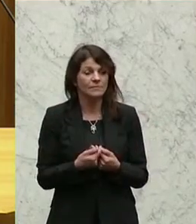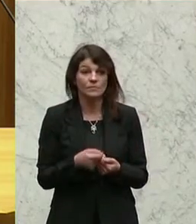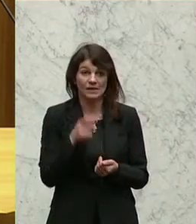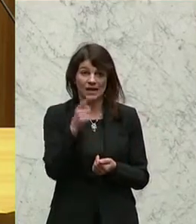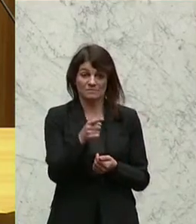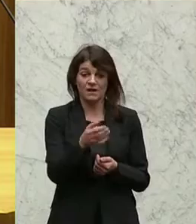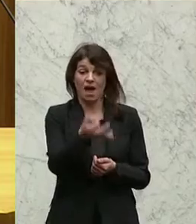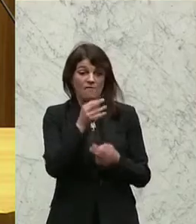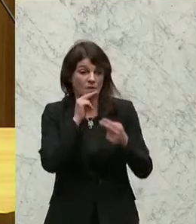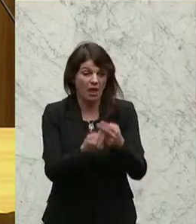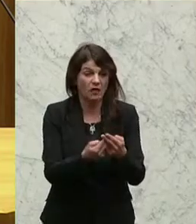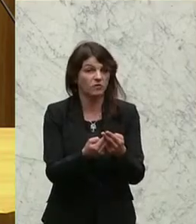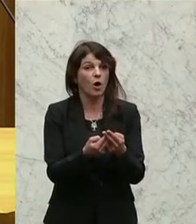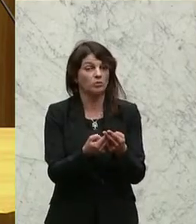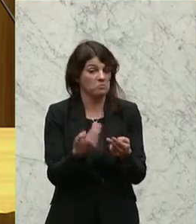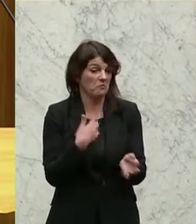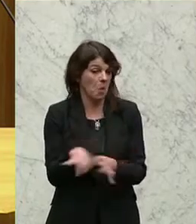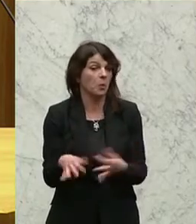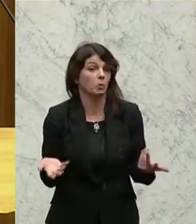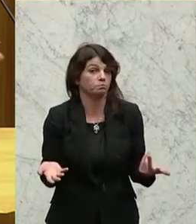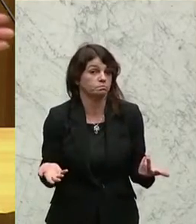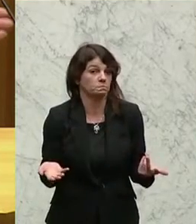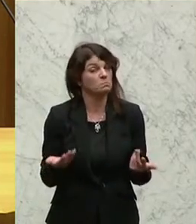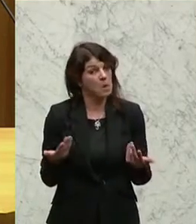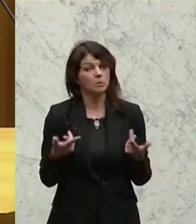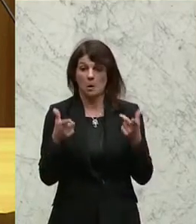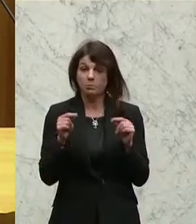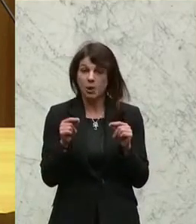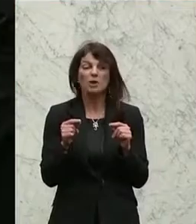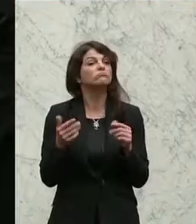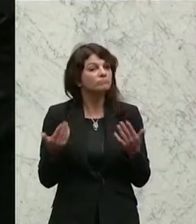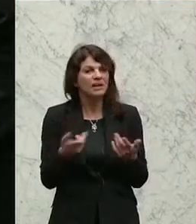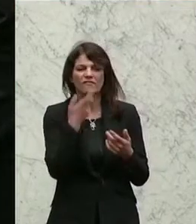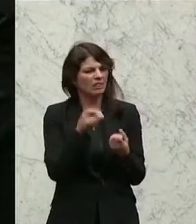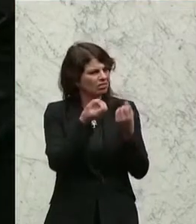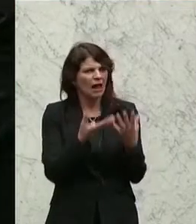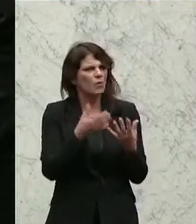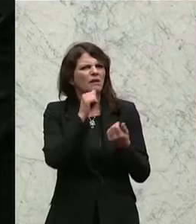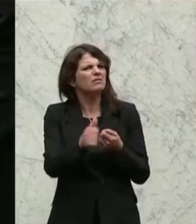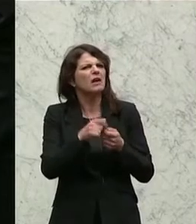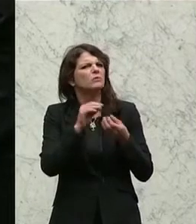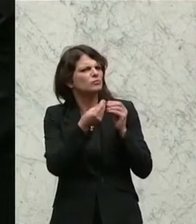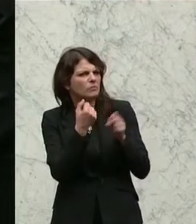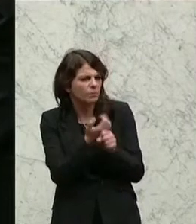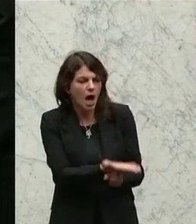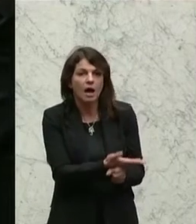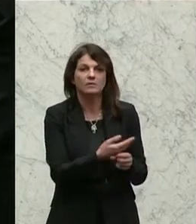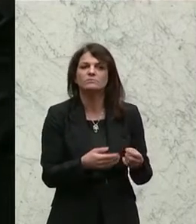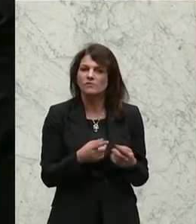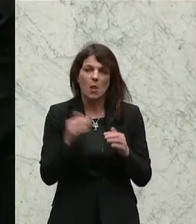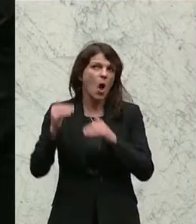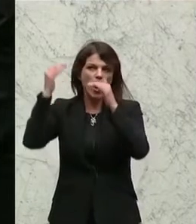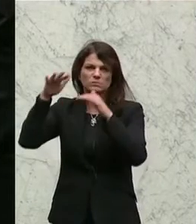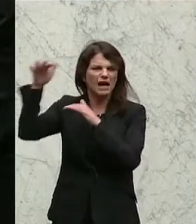dass diese Anfragebeantwortung eigentlich vollkommen in Ordnung war. Es zeigt darauf hin, dass Kommerzialisierung der Natur in Österreich von den höchsten